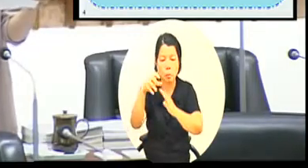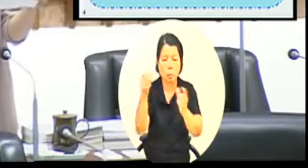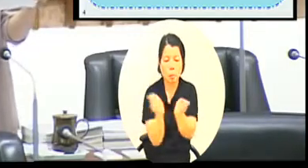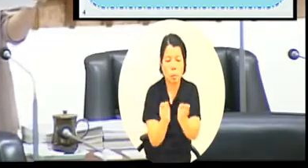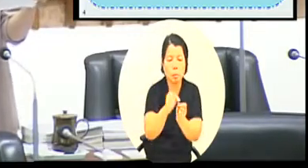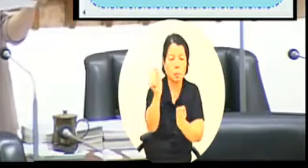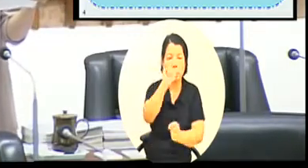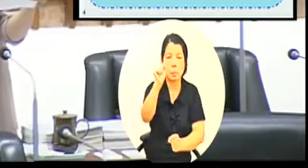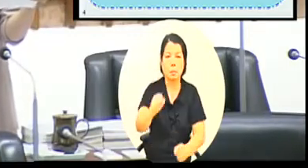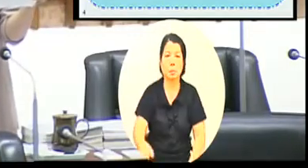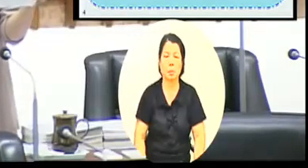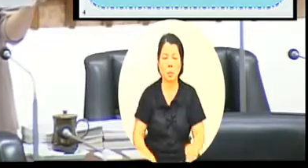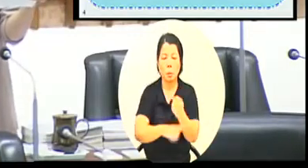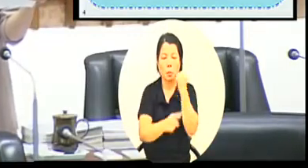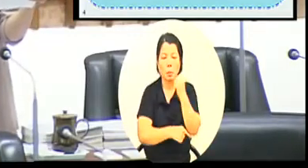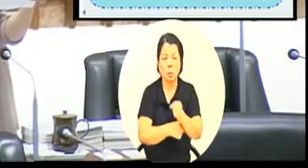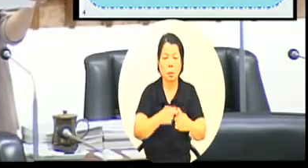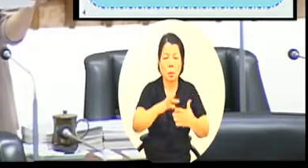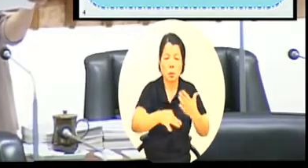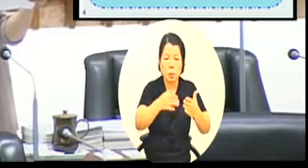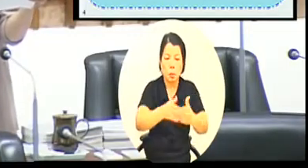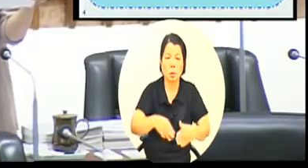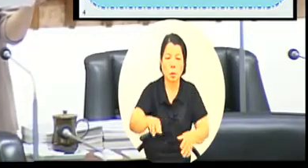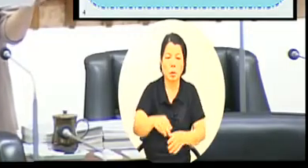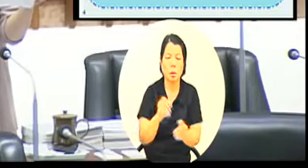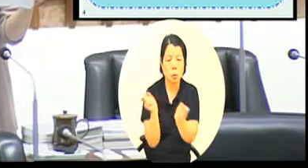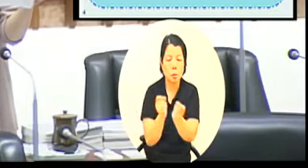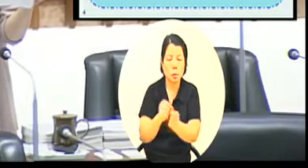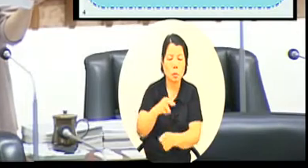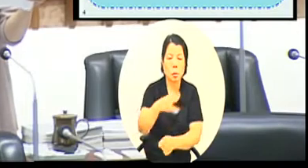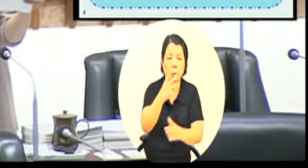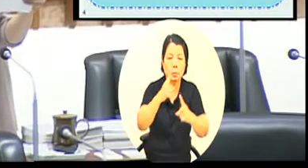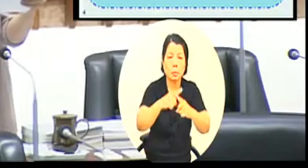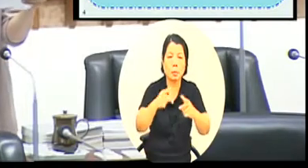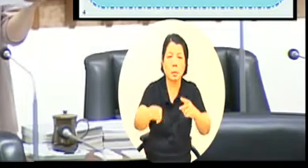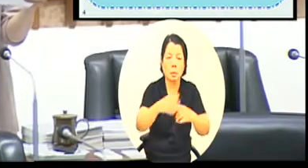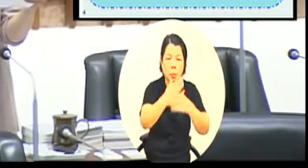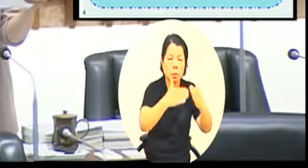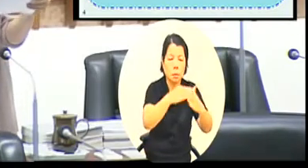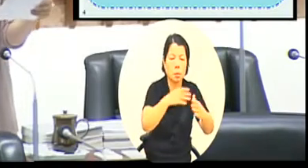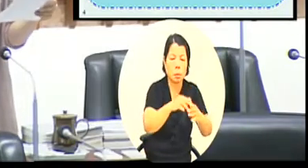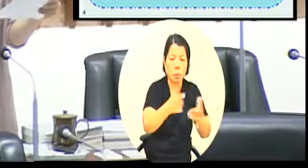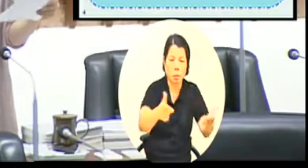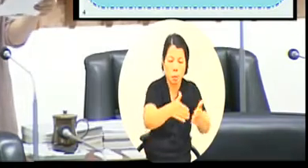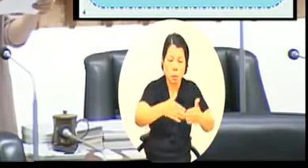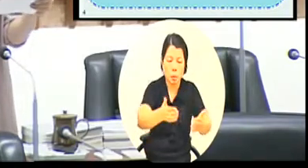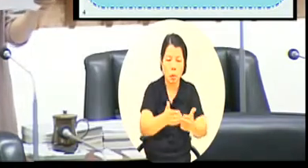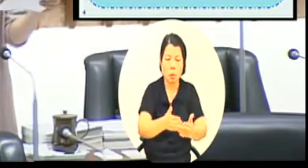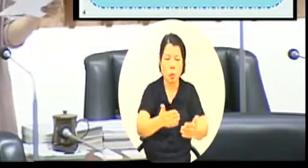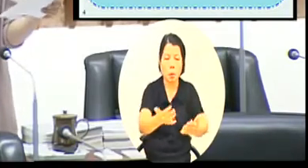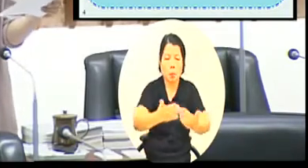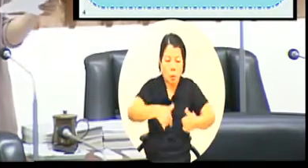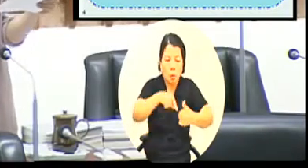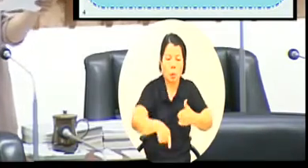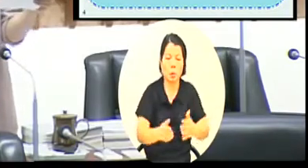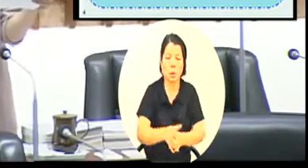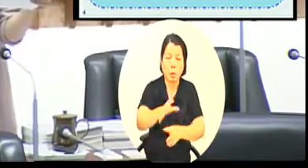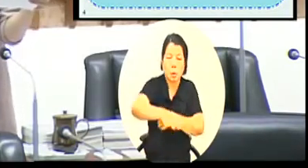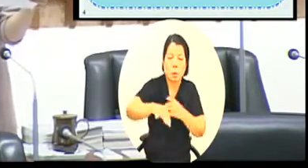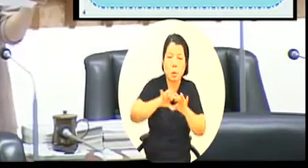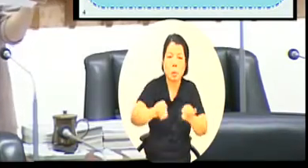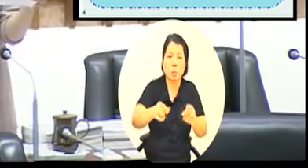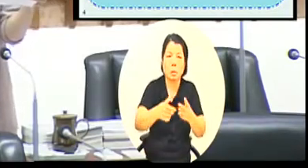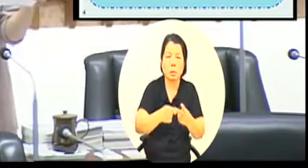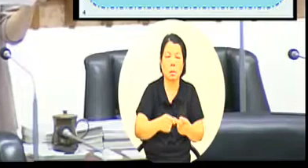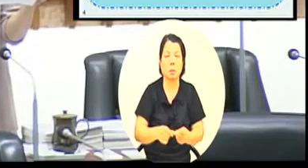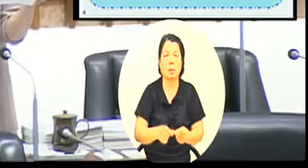面，在距离300人的公共场所或者是学校地方等都需要退缩，就连农地跟农地之间也必